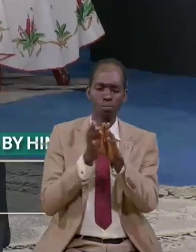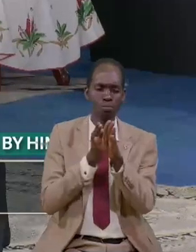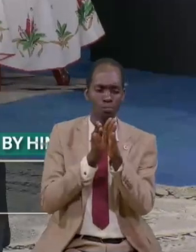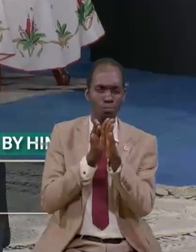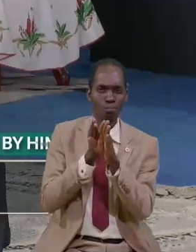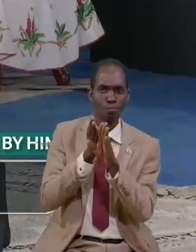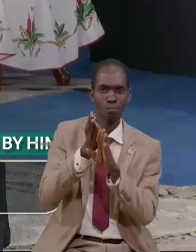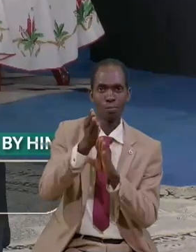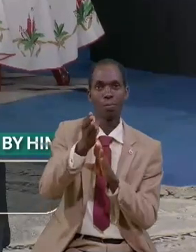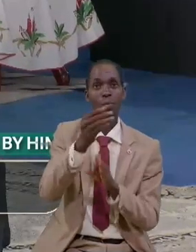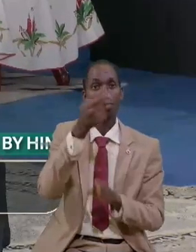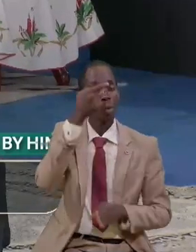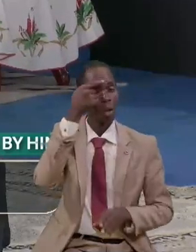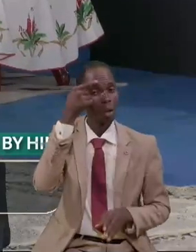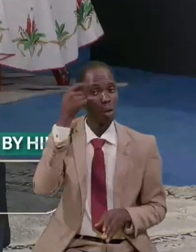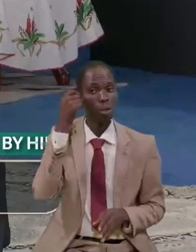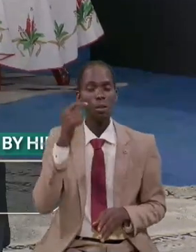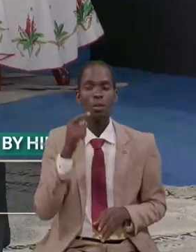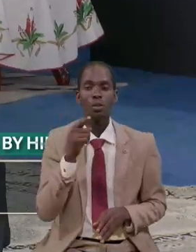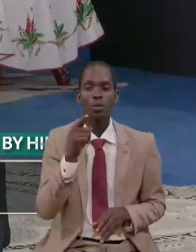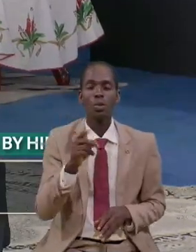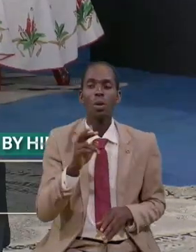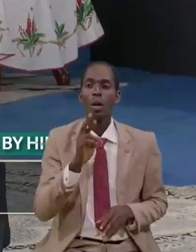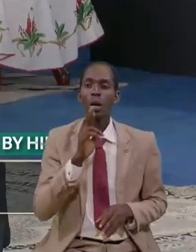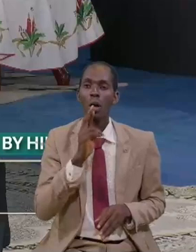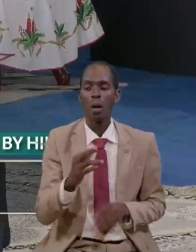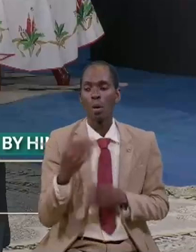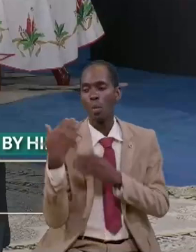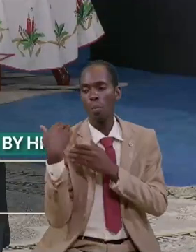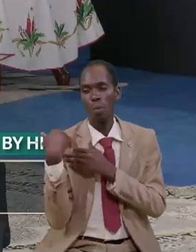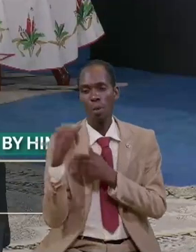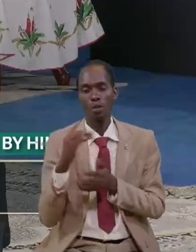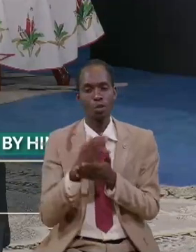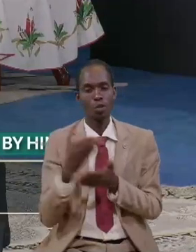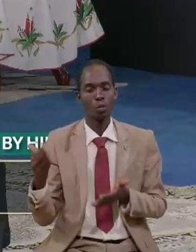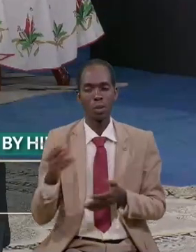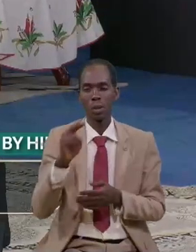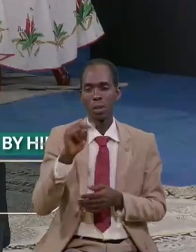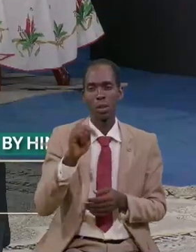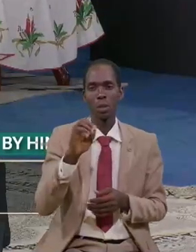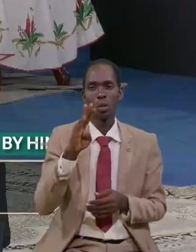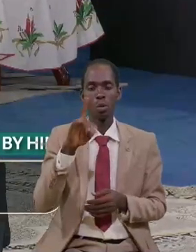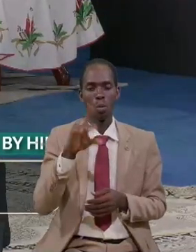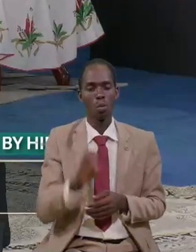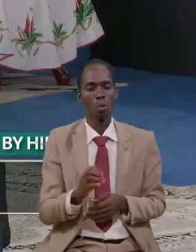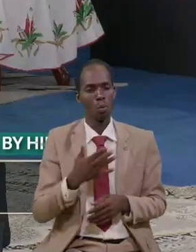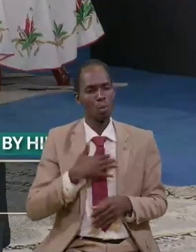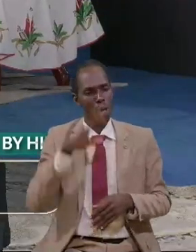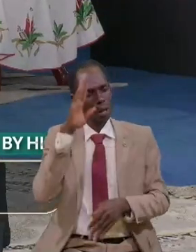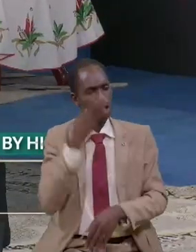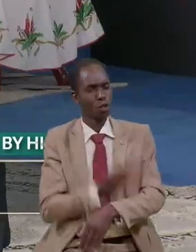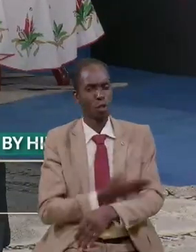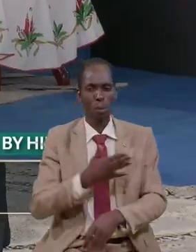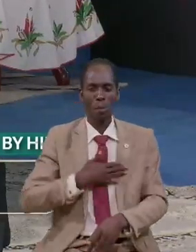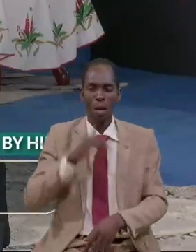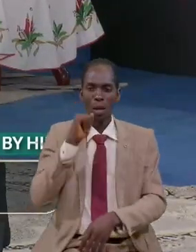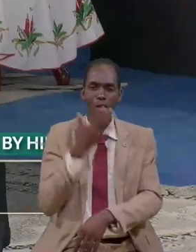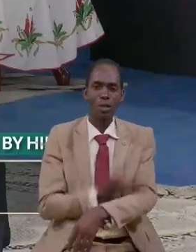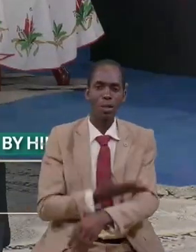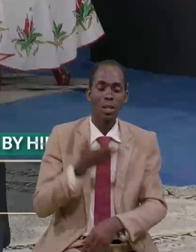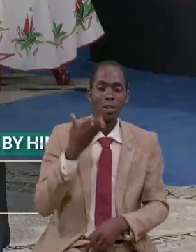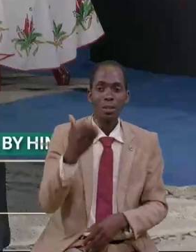Tu as le regard bien fixé parce que tu portes quelque chose de noble. Mon fils, ma fille là-bas,